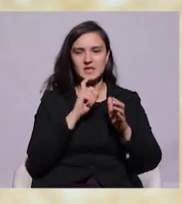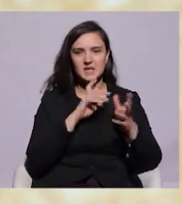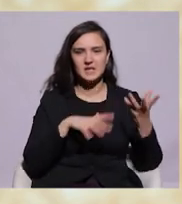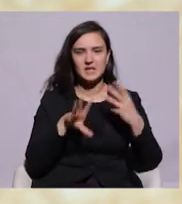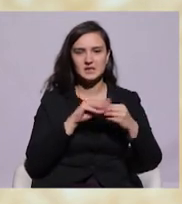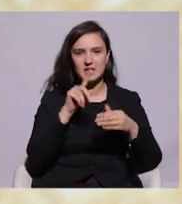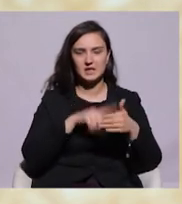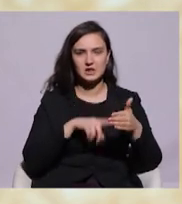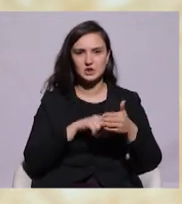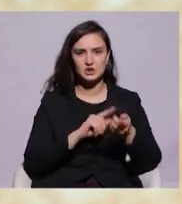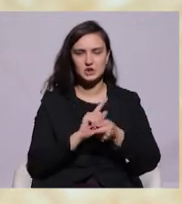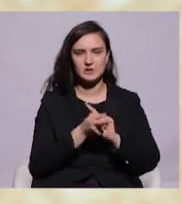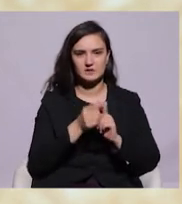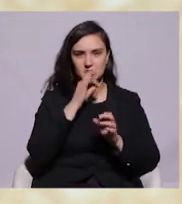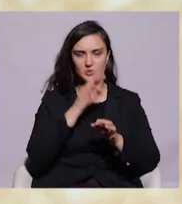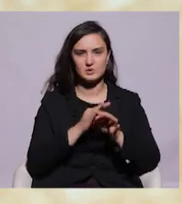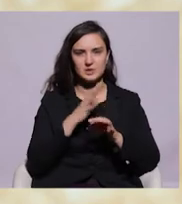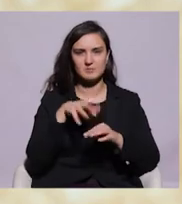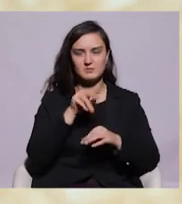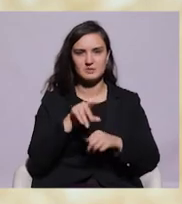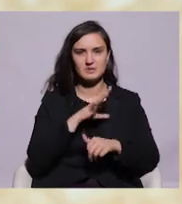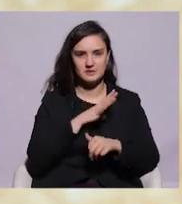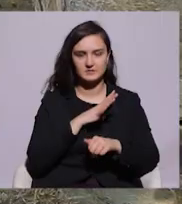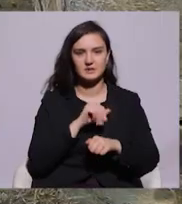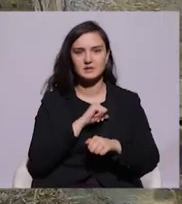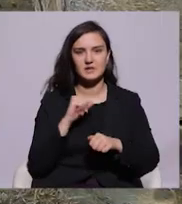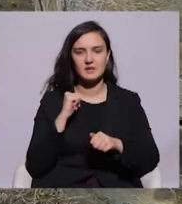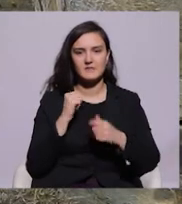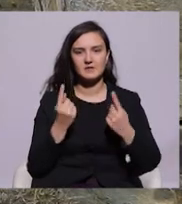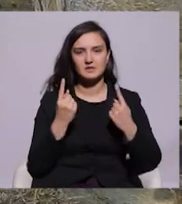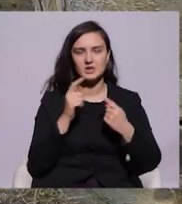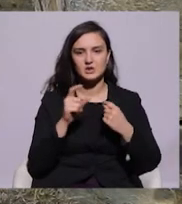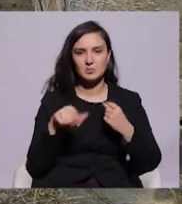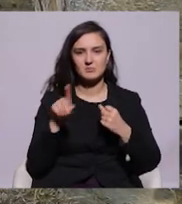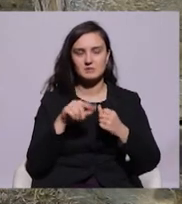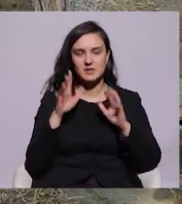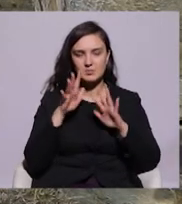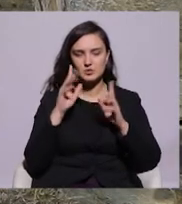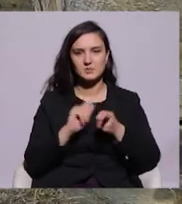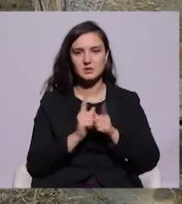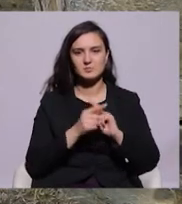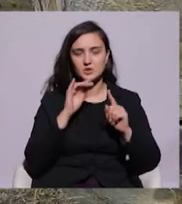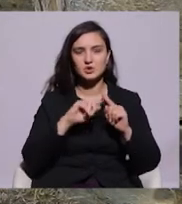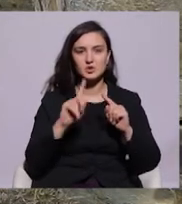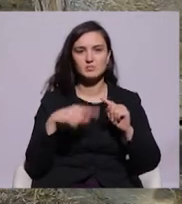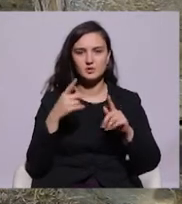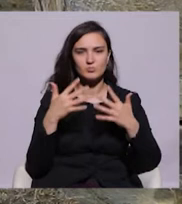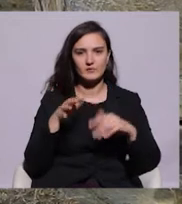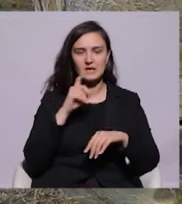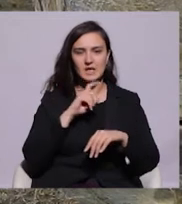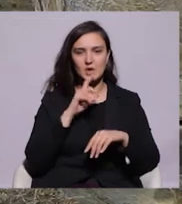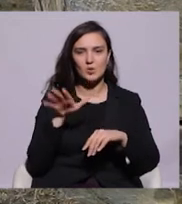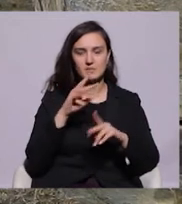გლეხთა რელიგიის შეცვლაზე, ანუ პასუხისმგებლები ისინი იყვნენ. თავადაზნაურობის გამუსლიმანების შემდეგ